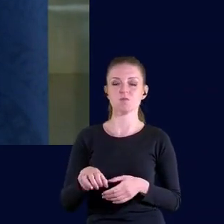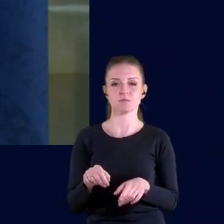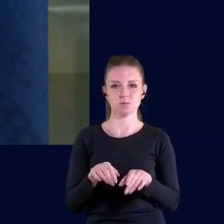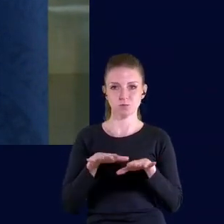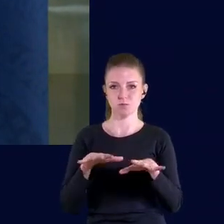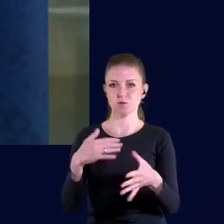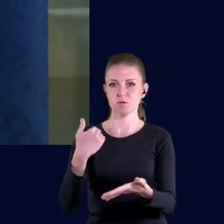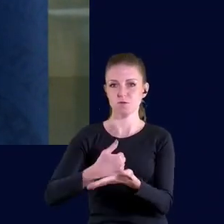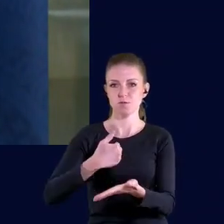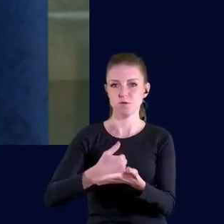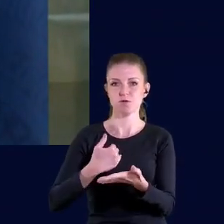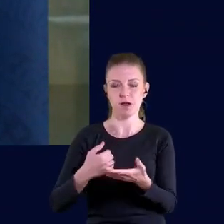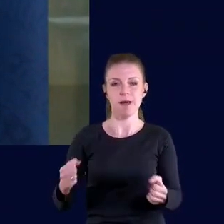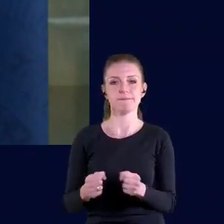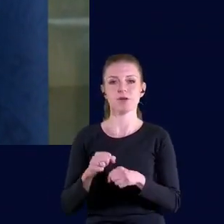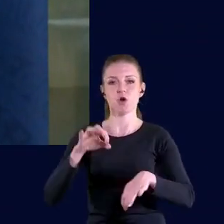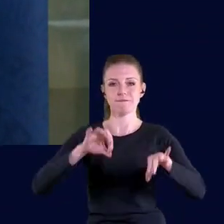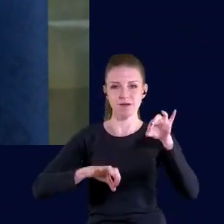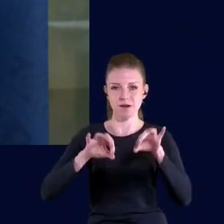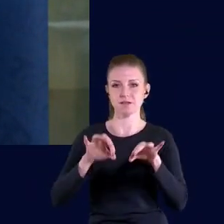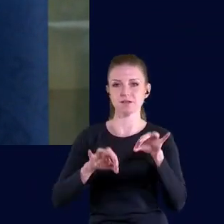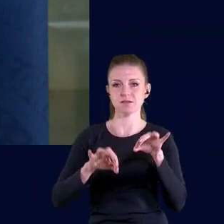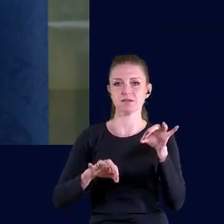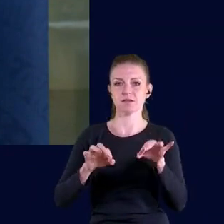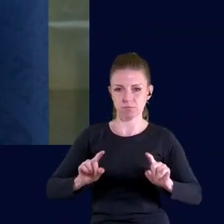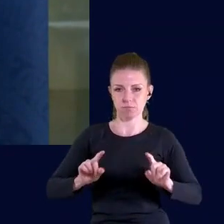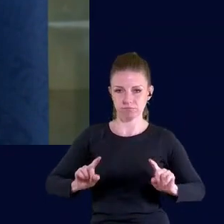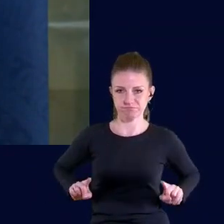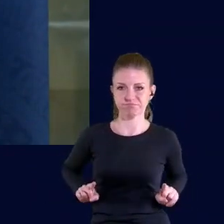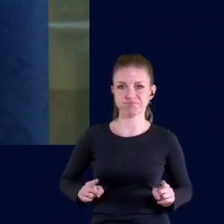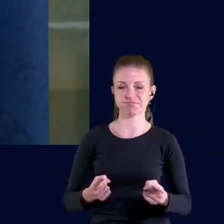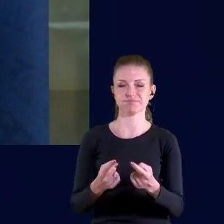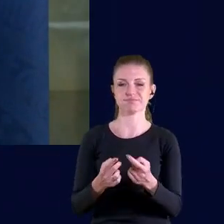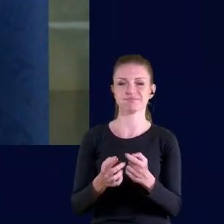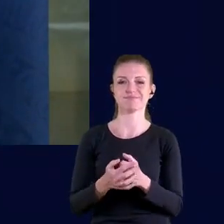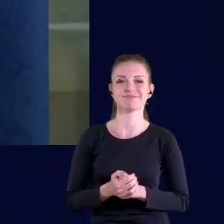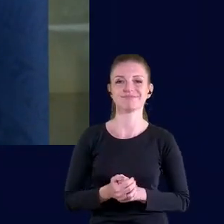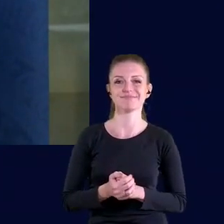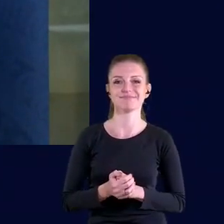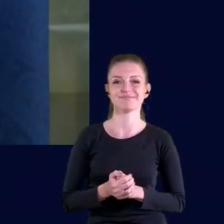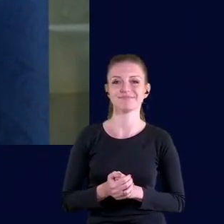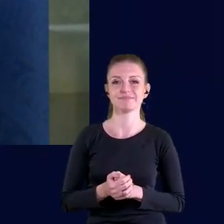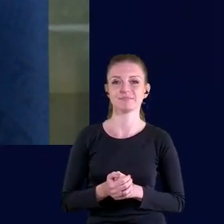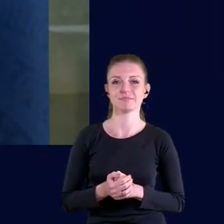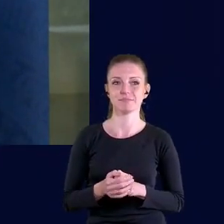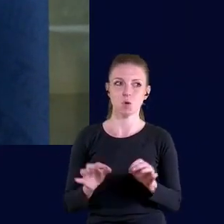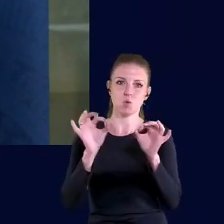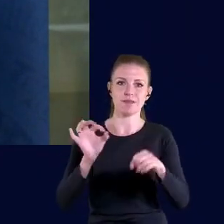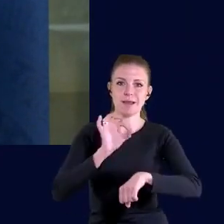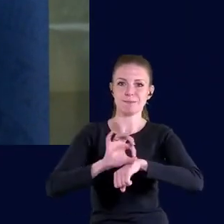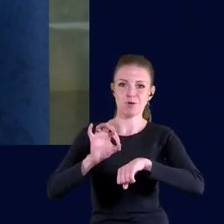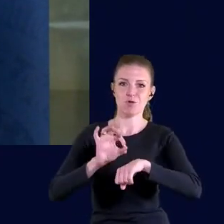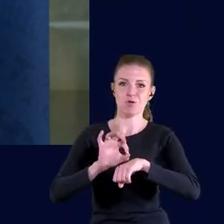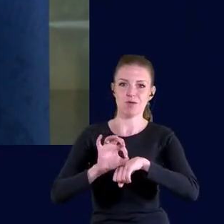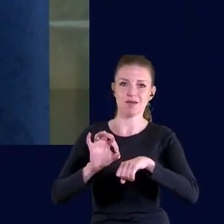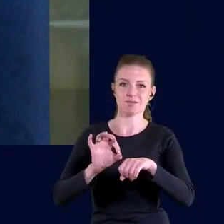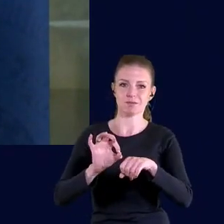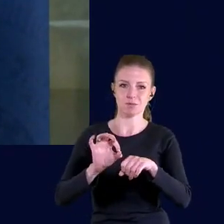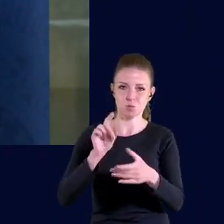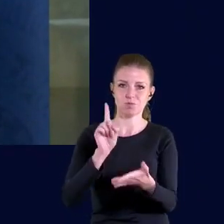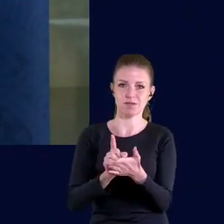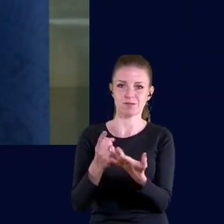ta konferencja została zorganizowana i żeby cały projekt w ogóle został zorganizowany